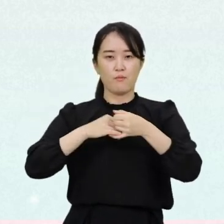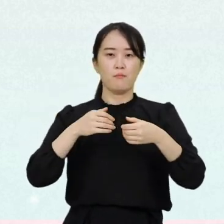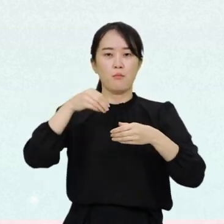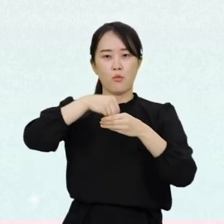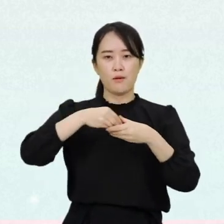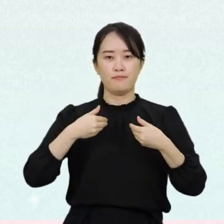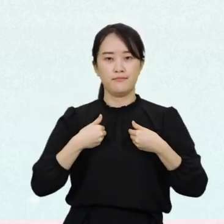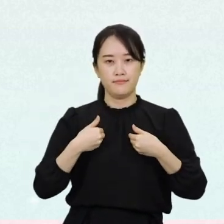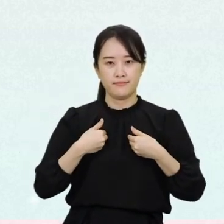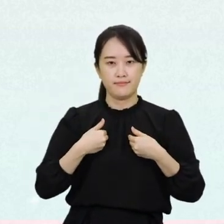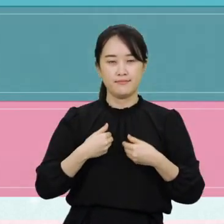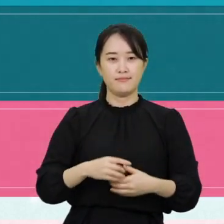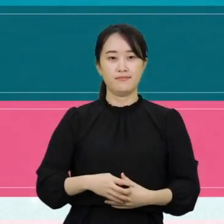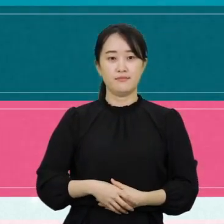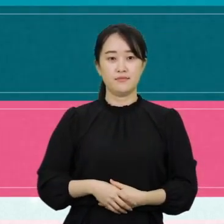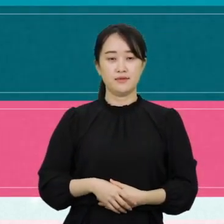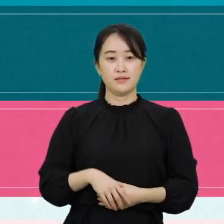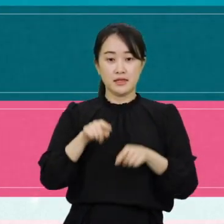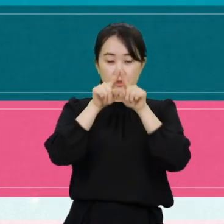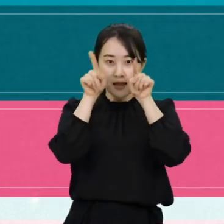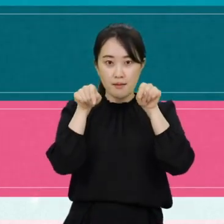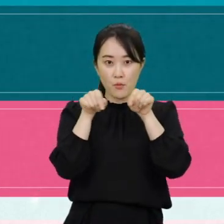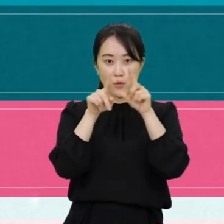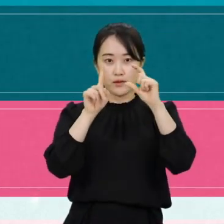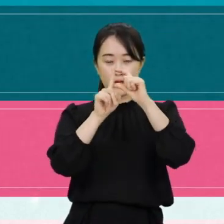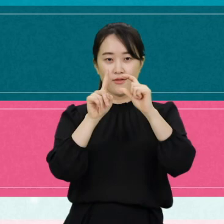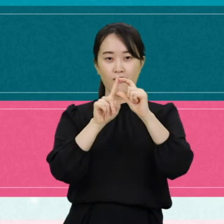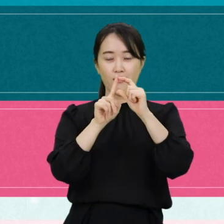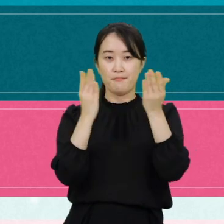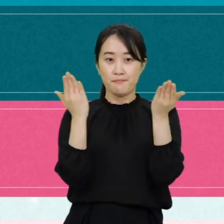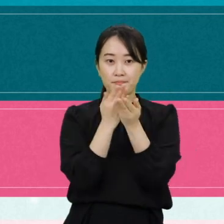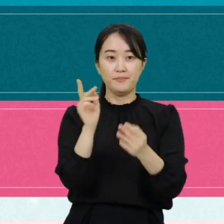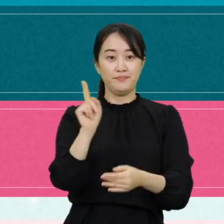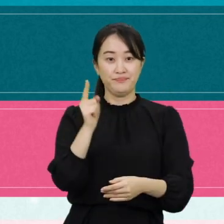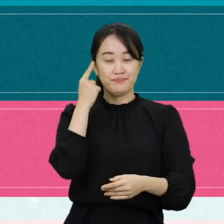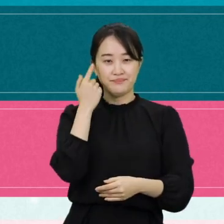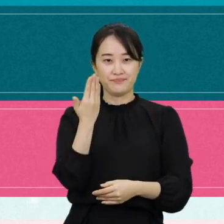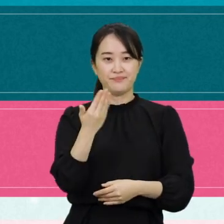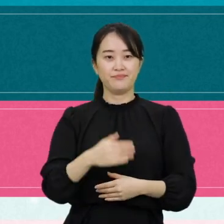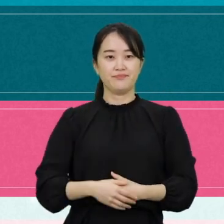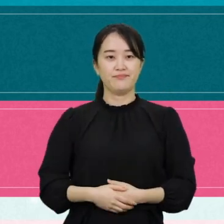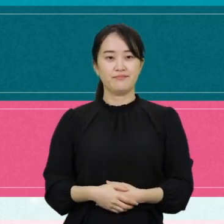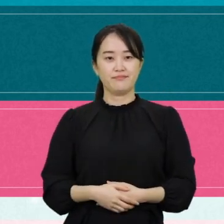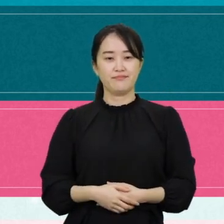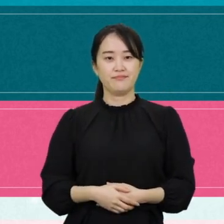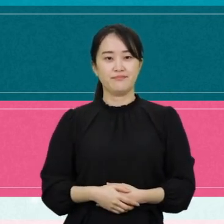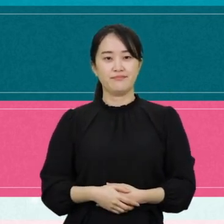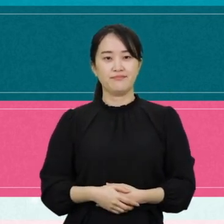반드시 포함되어야 한다. 여기서 네모에 들어갈 알맞은 말은 무엇일까요?